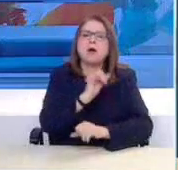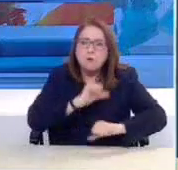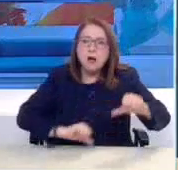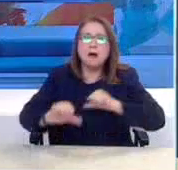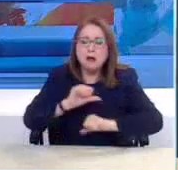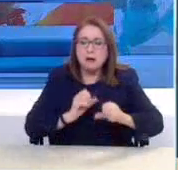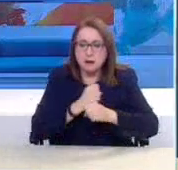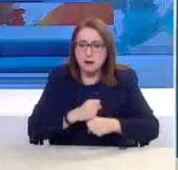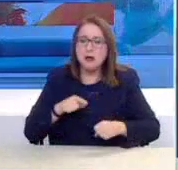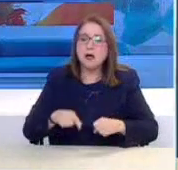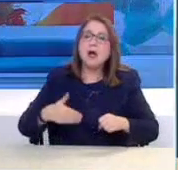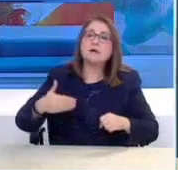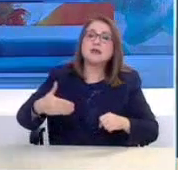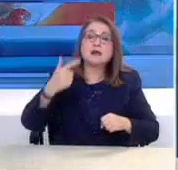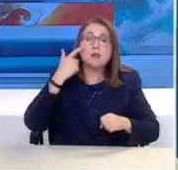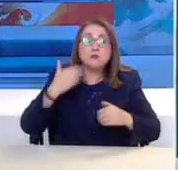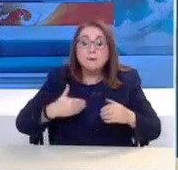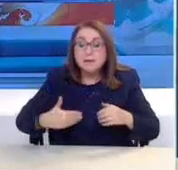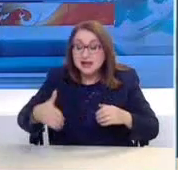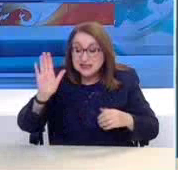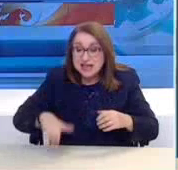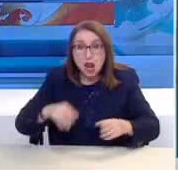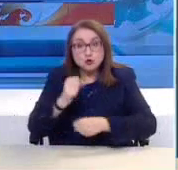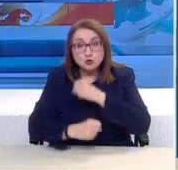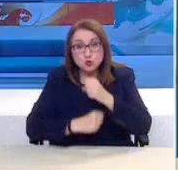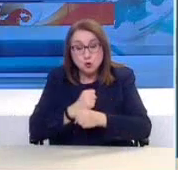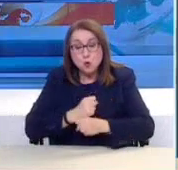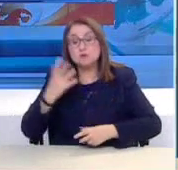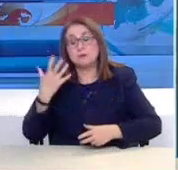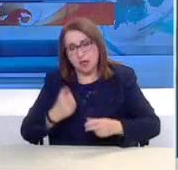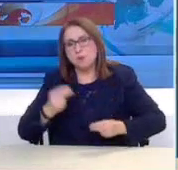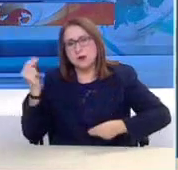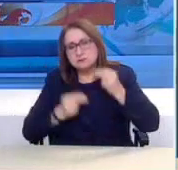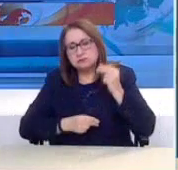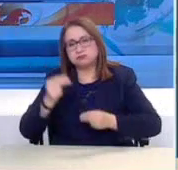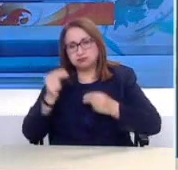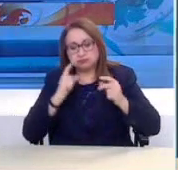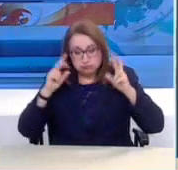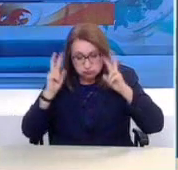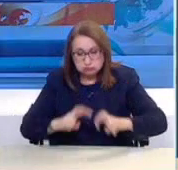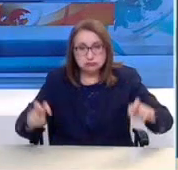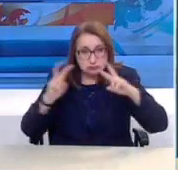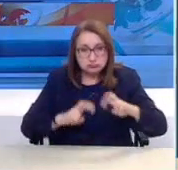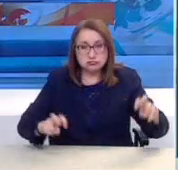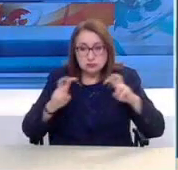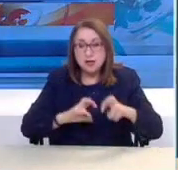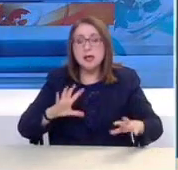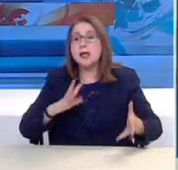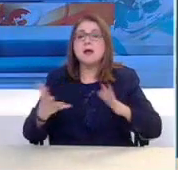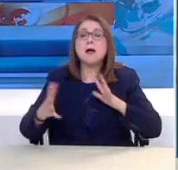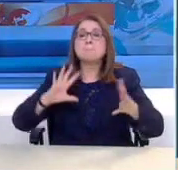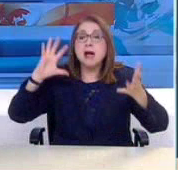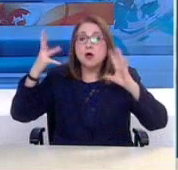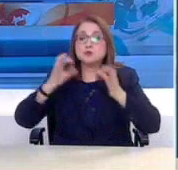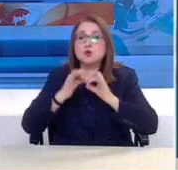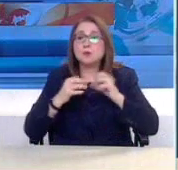παγκόσμια κοινότητα μέχρι το τέλος του έτους. Σύμφωνα με τους υπολογισμούς του Παγκόσμιου Οργανισμού Υγείας, θα πρέπει να περιμένουμε τουλάχιστον 12 μήνες.